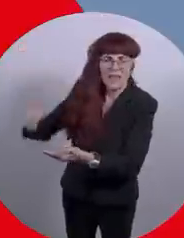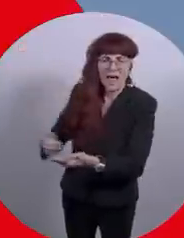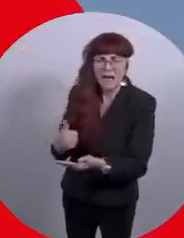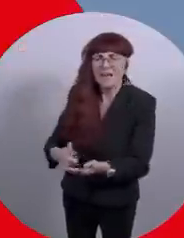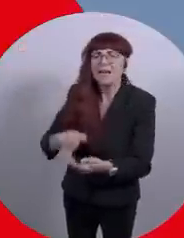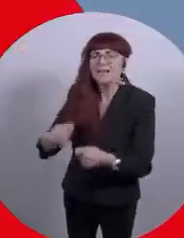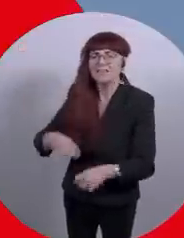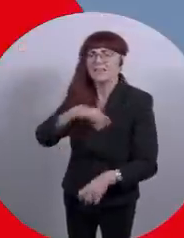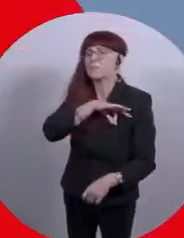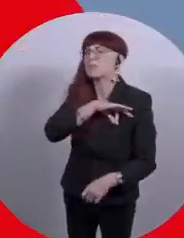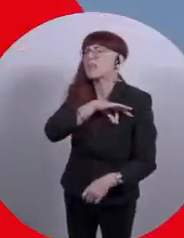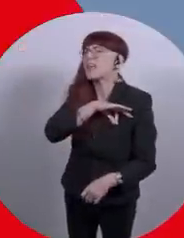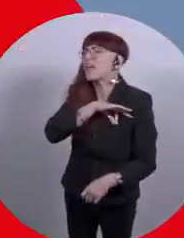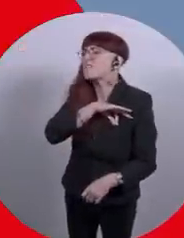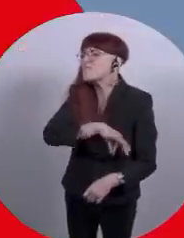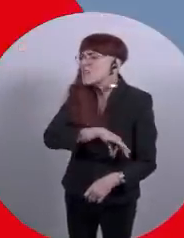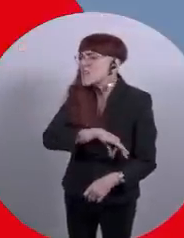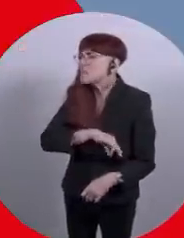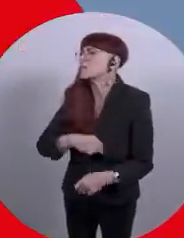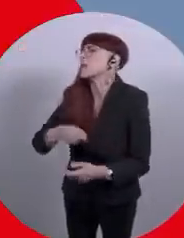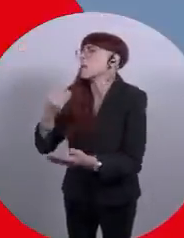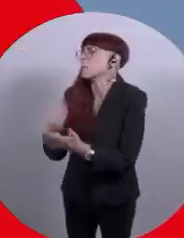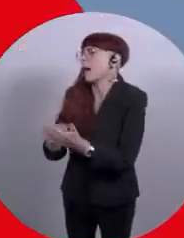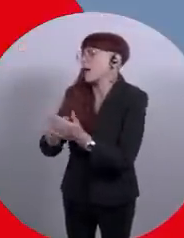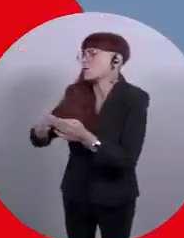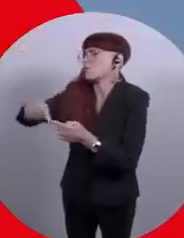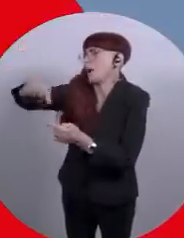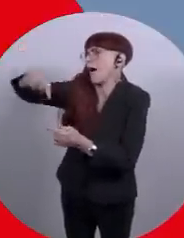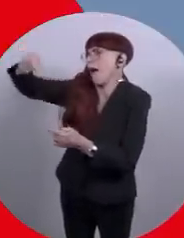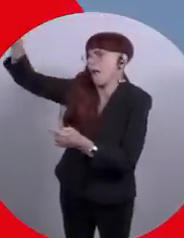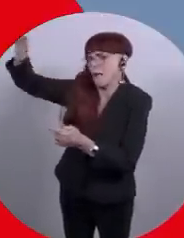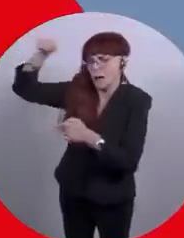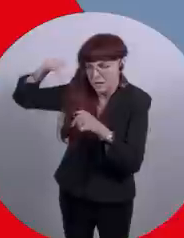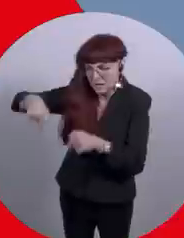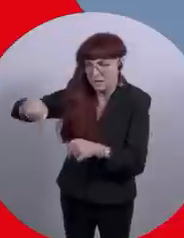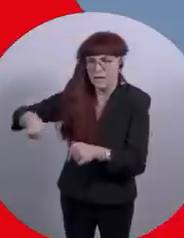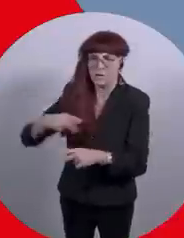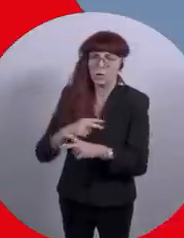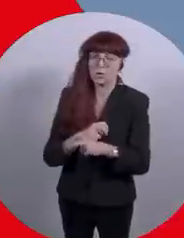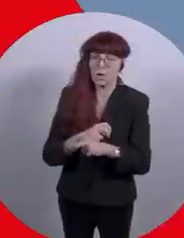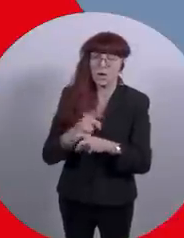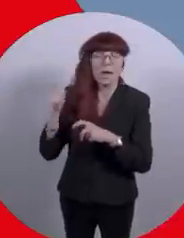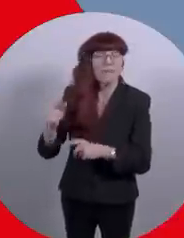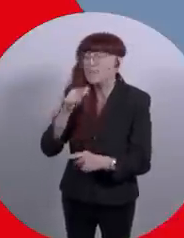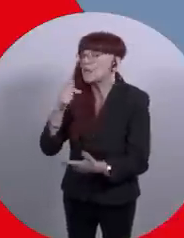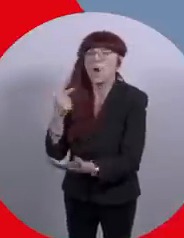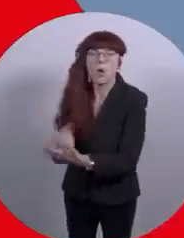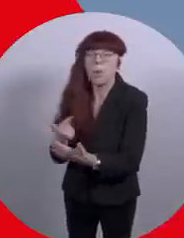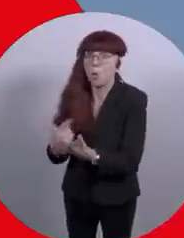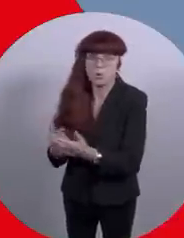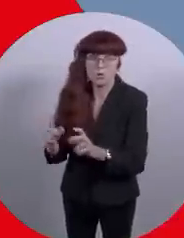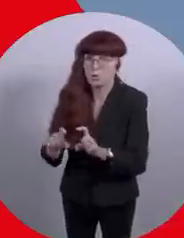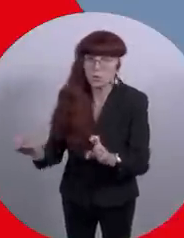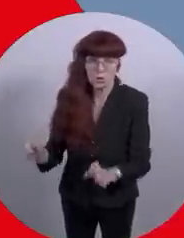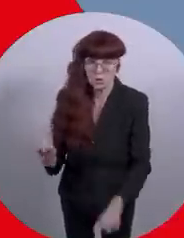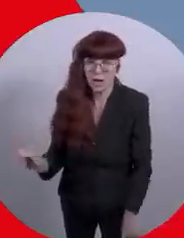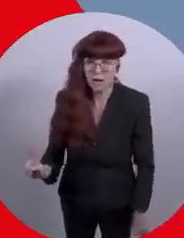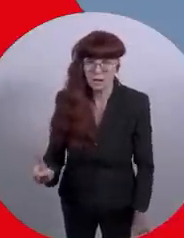gewinnpreisspirale und auch offen vorgehen und genossen